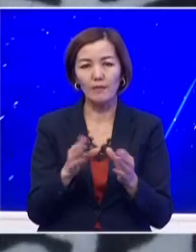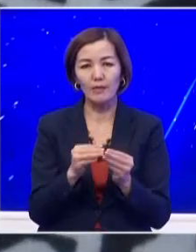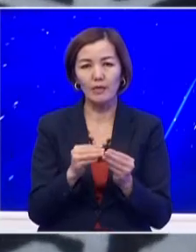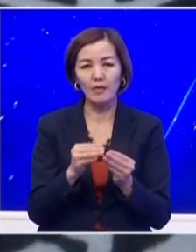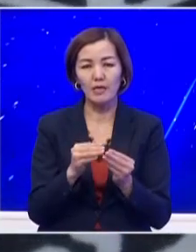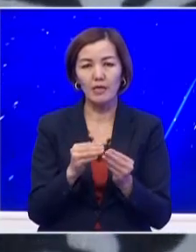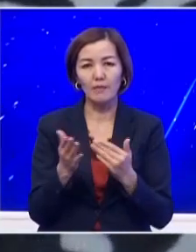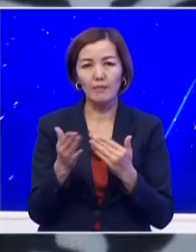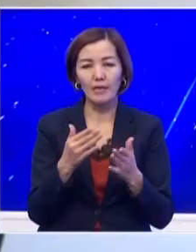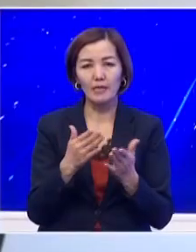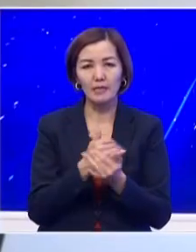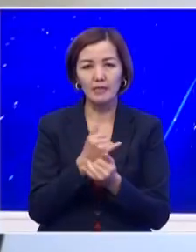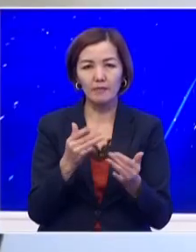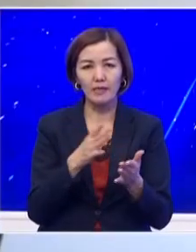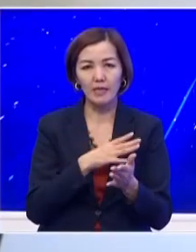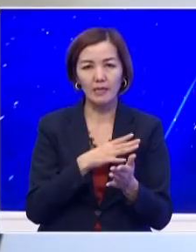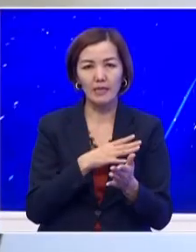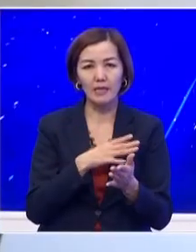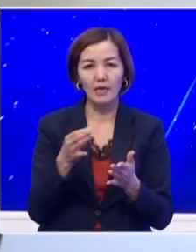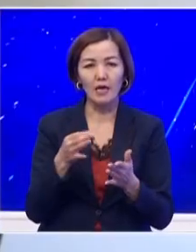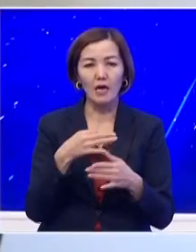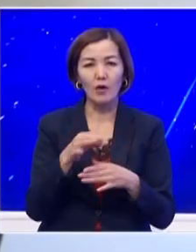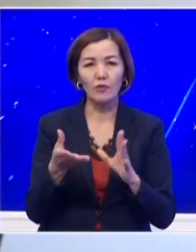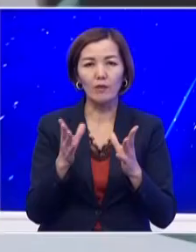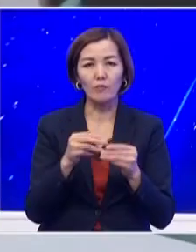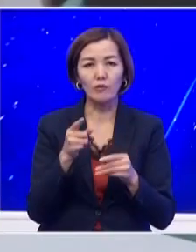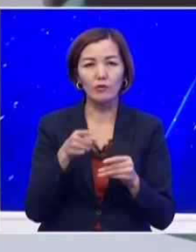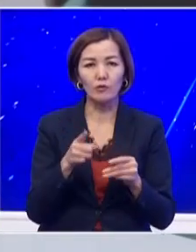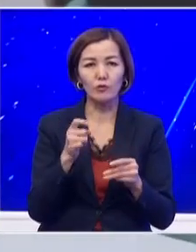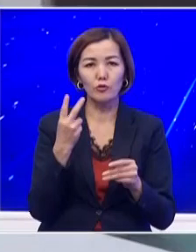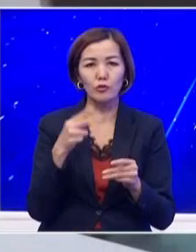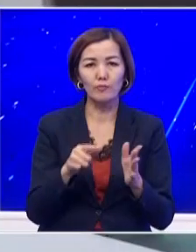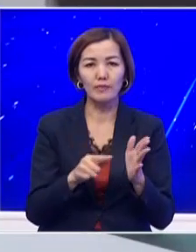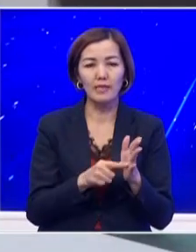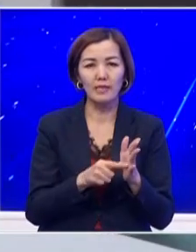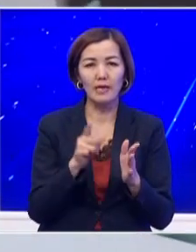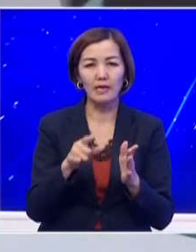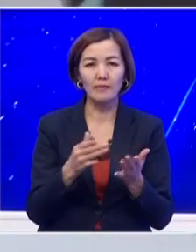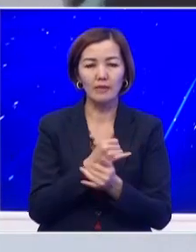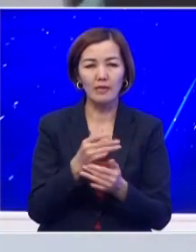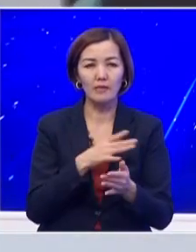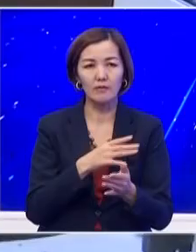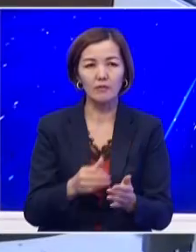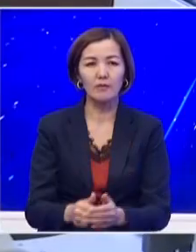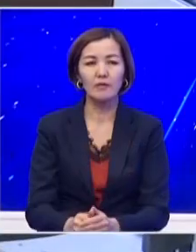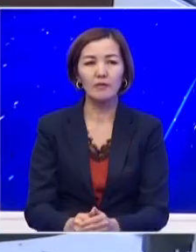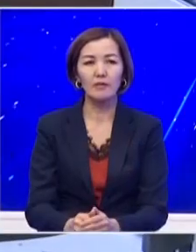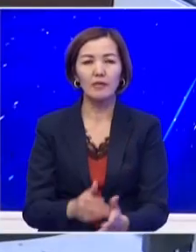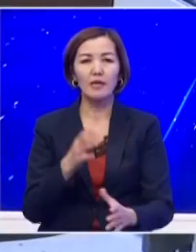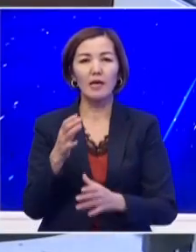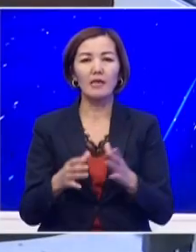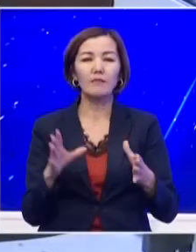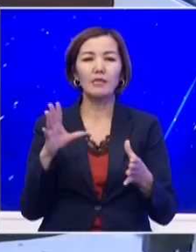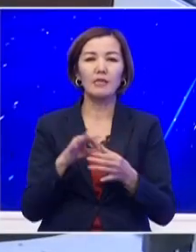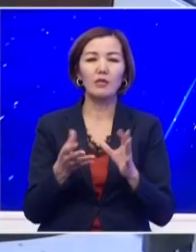қарым-қатынас орнатады. Осылайша олар аудан бойынша 172 мыңнан аса азаматқа қызмет көрсетіп отыр. Менде тіркеу